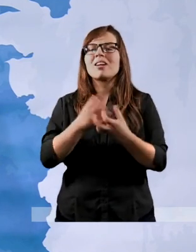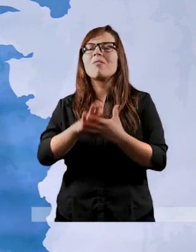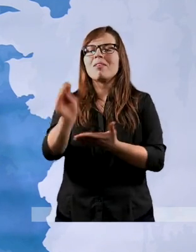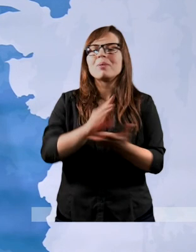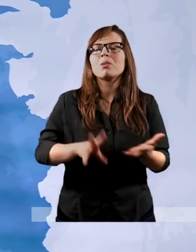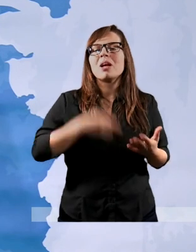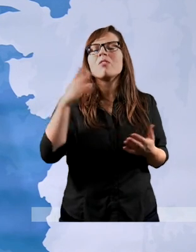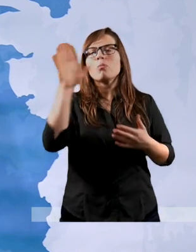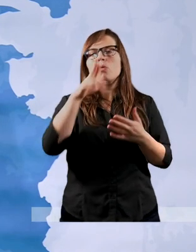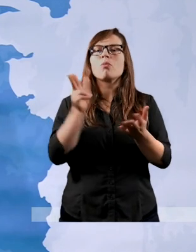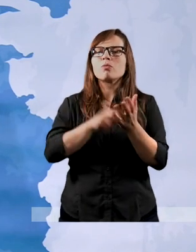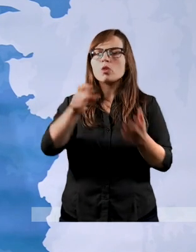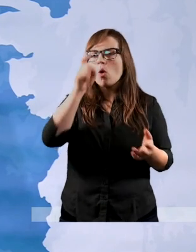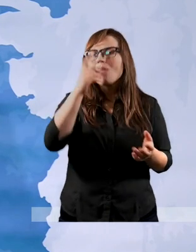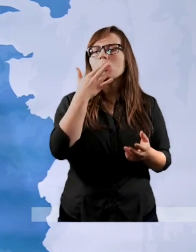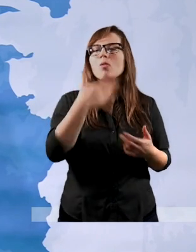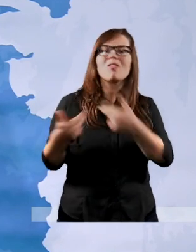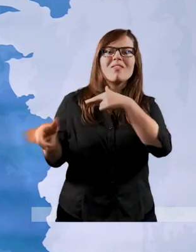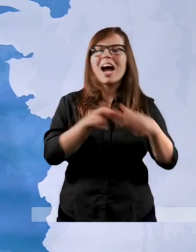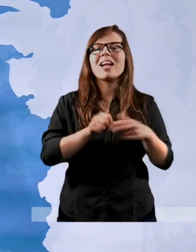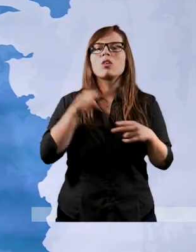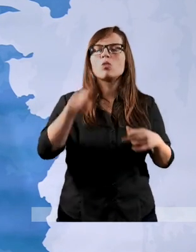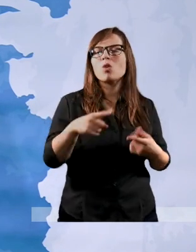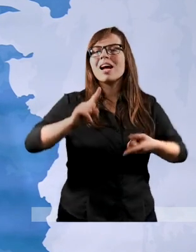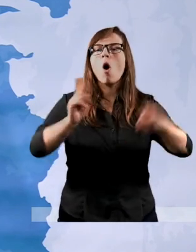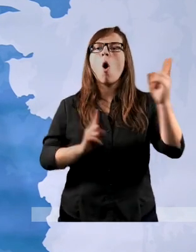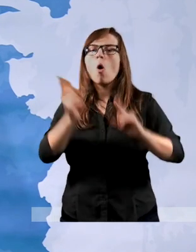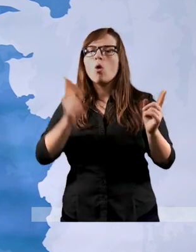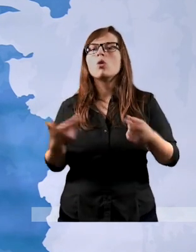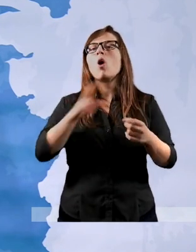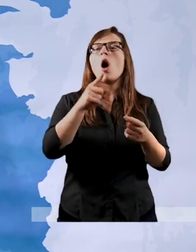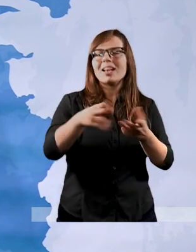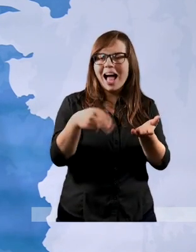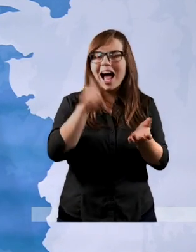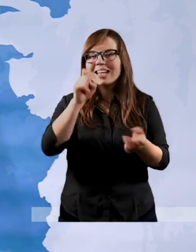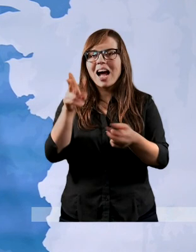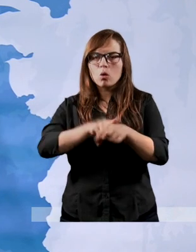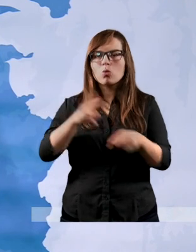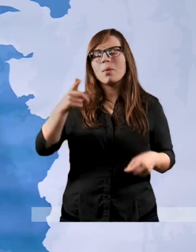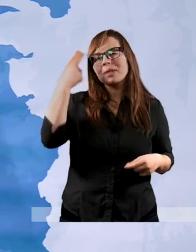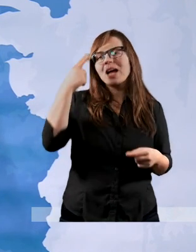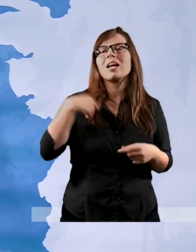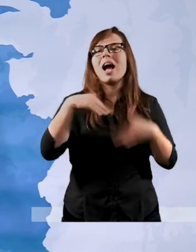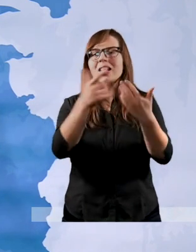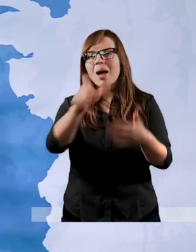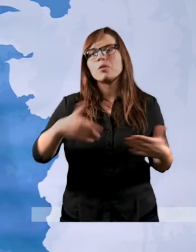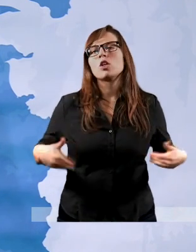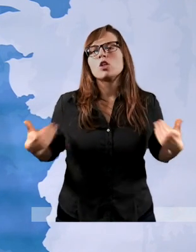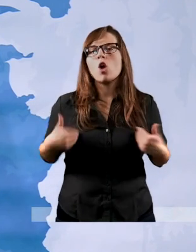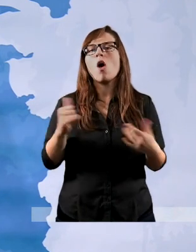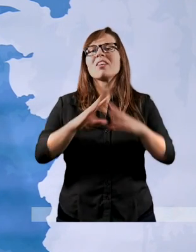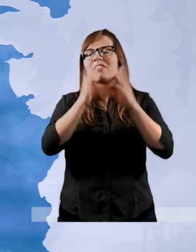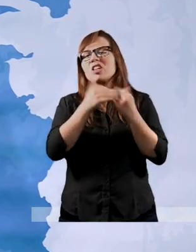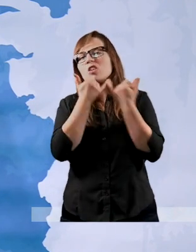w Piśmie Świętym. Pan Bóg mówi: człowieku, wracaj do tego ogrodu, za którym tęsknisz, a ja ci dam zdrowie